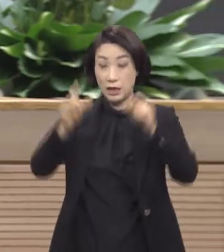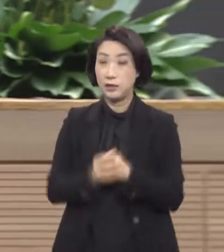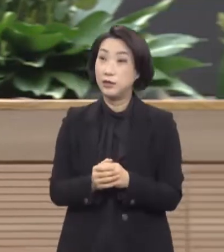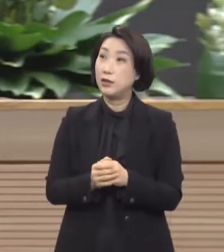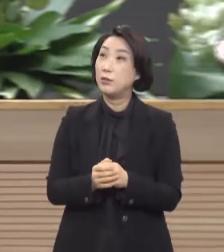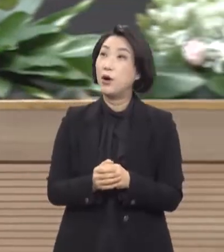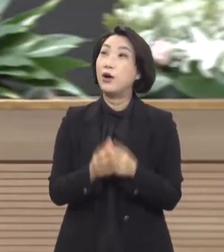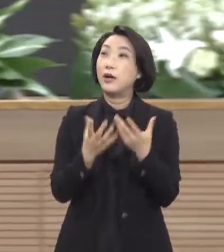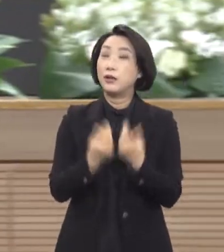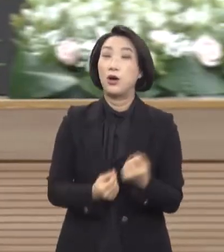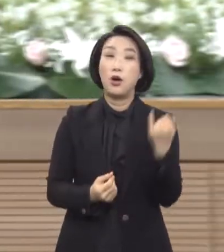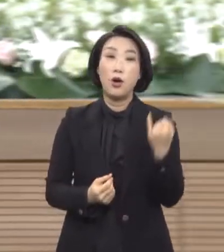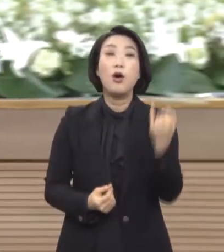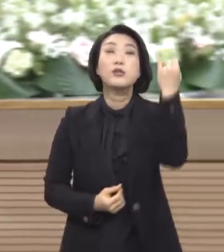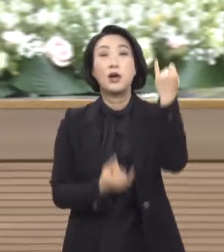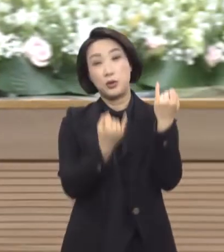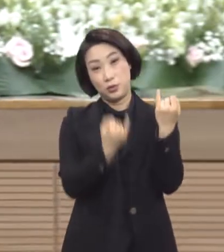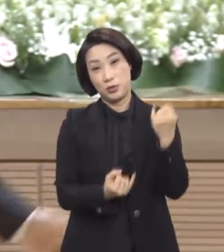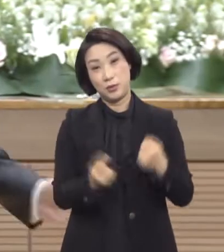언니나 동생이